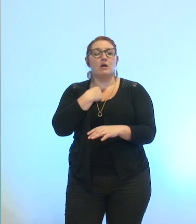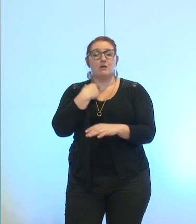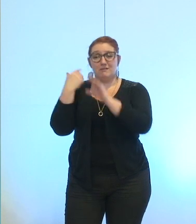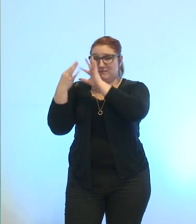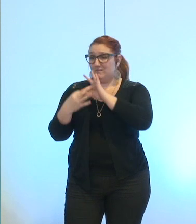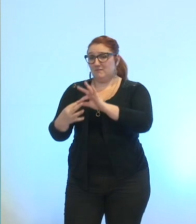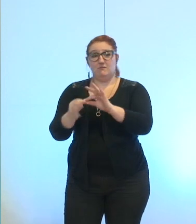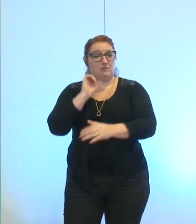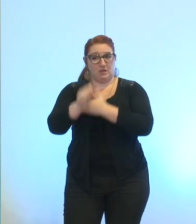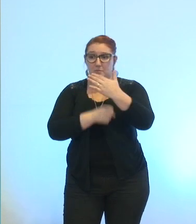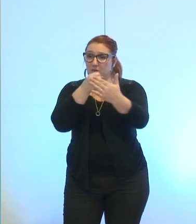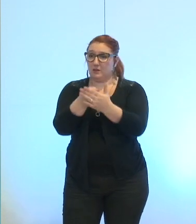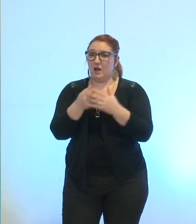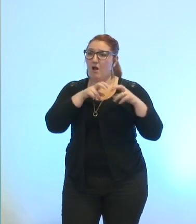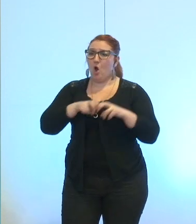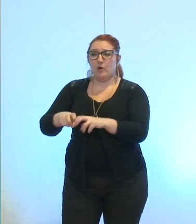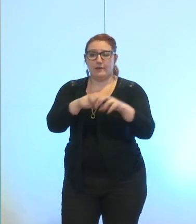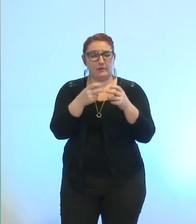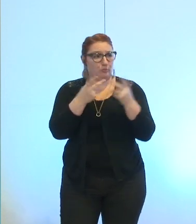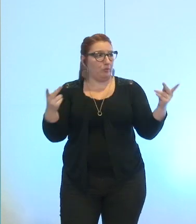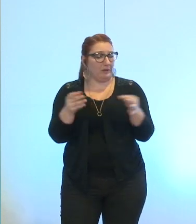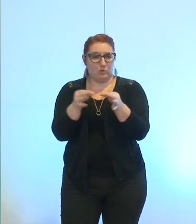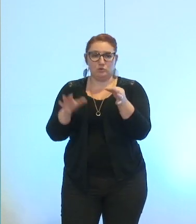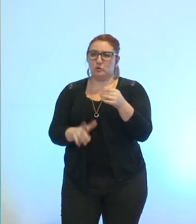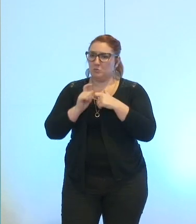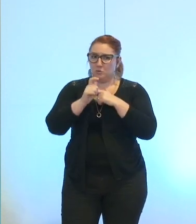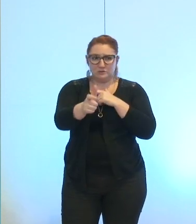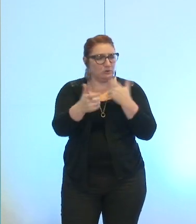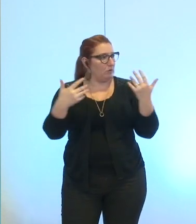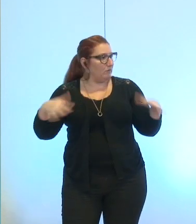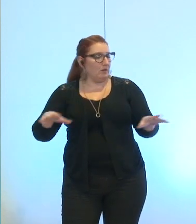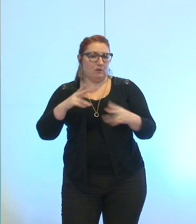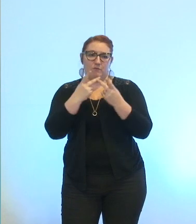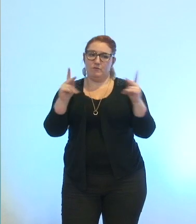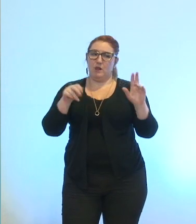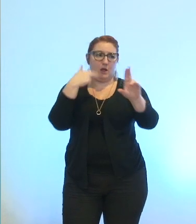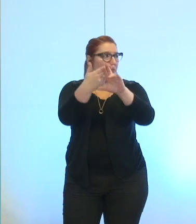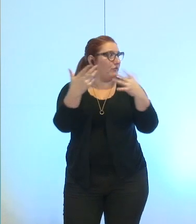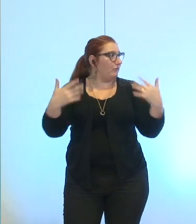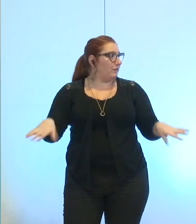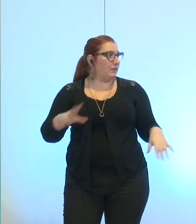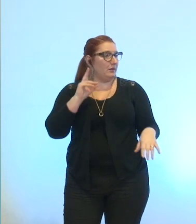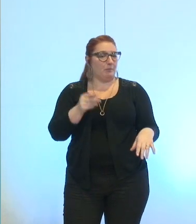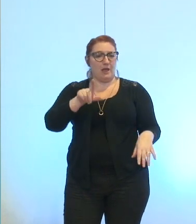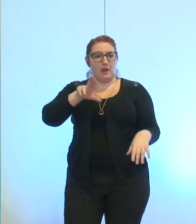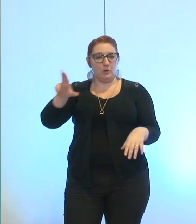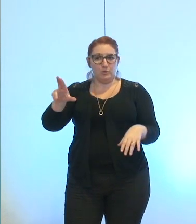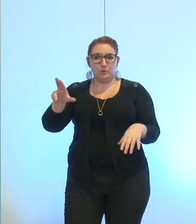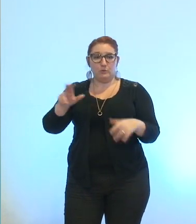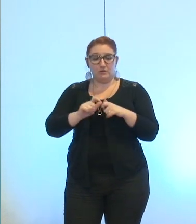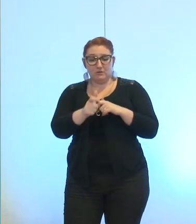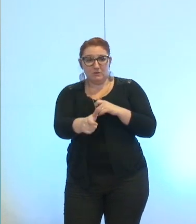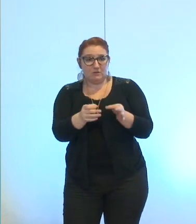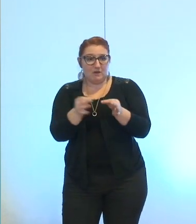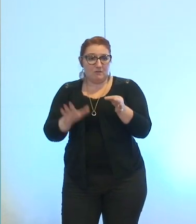puisque il y a eu enquête publique il y a une procédure la ville a répondu euh ce PLU produira des effets d'ici 2 à